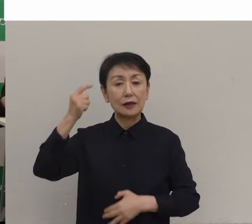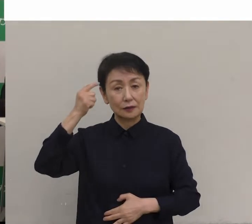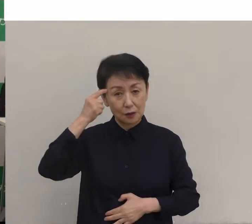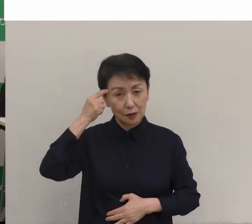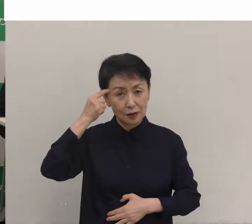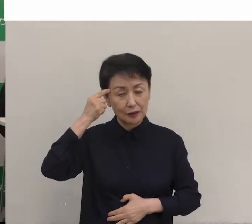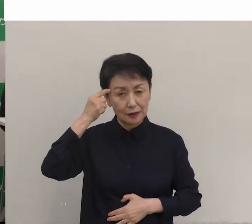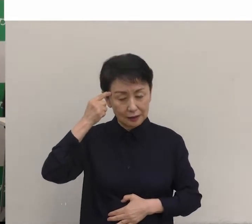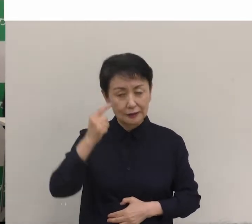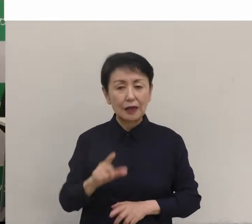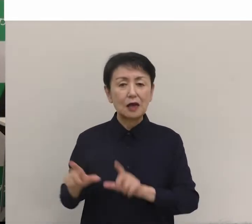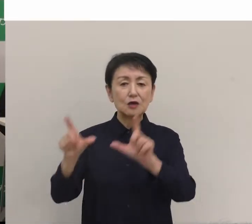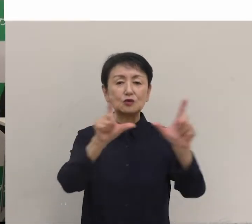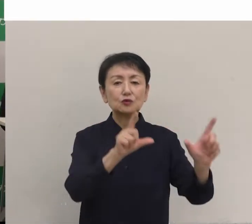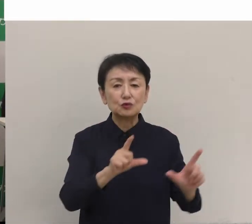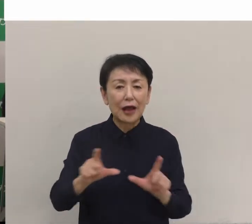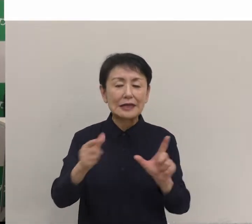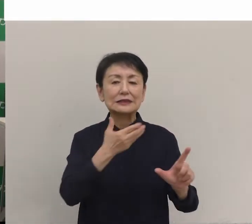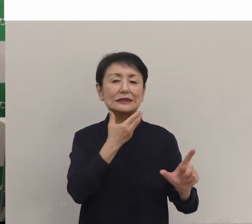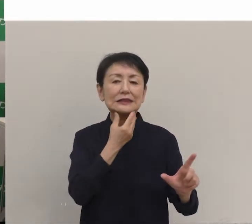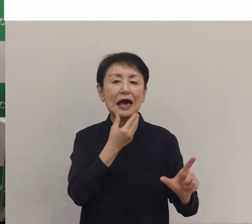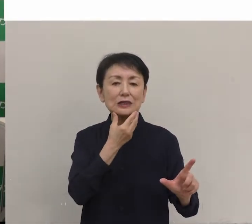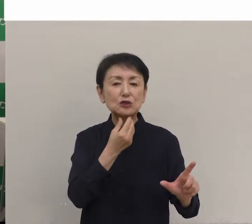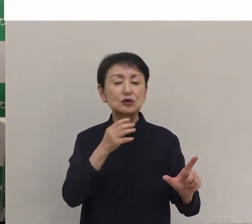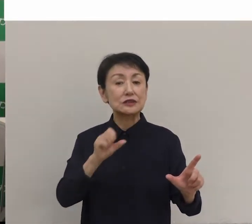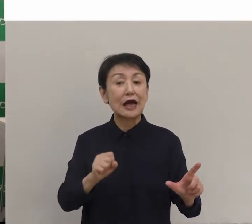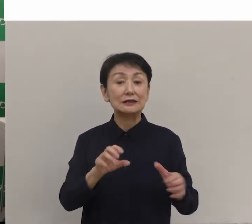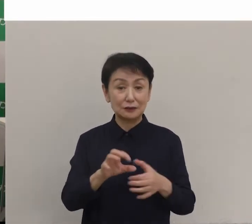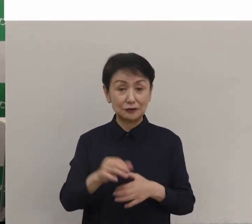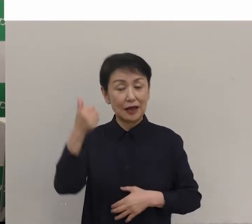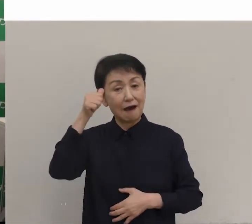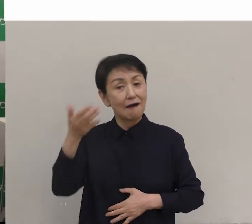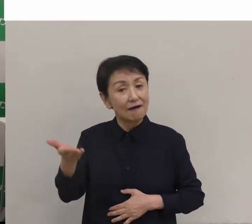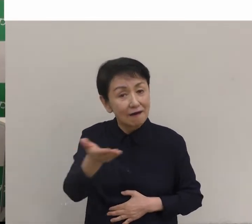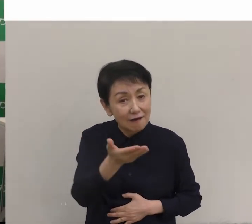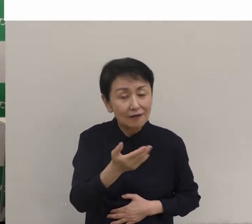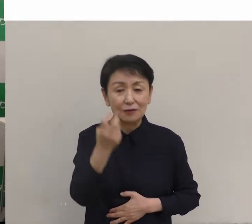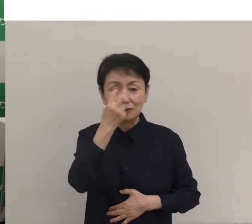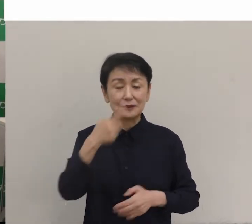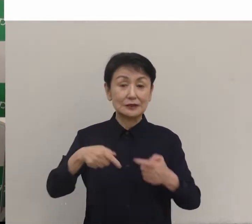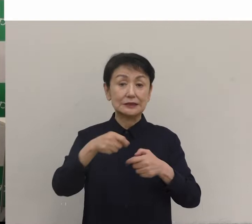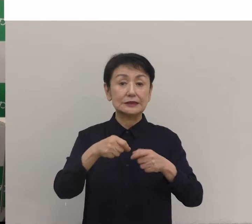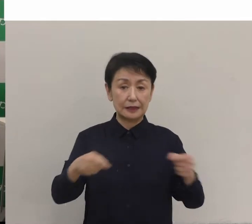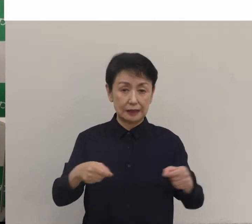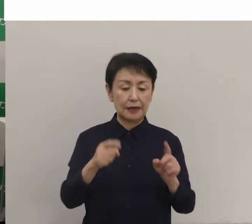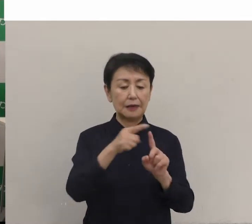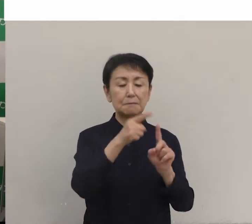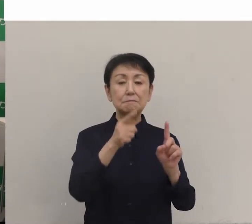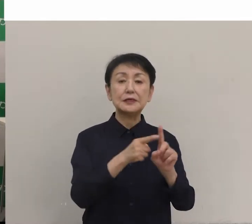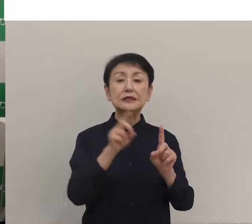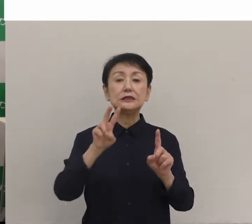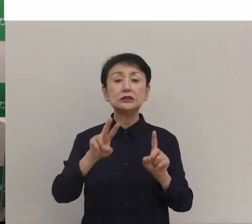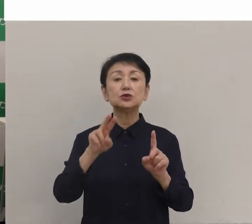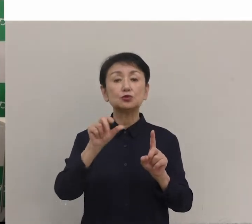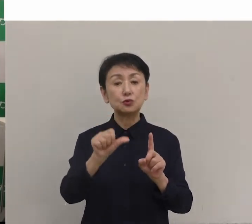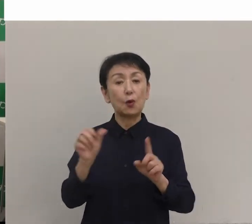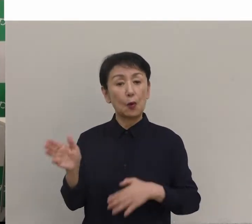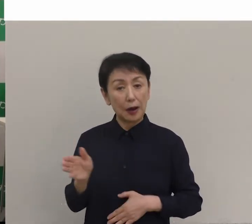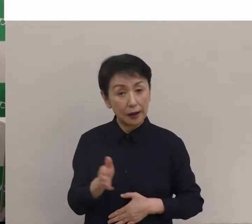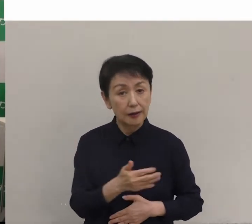すさについてですが、アンケート調査結果では25ページからになります